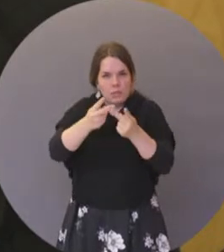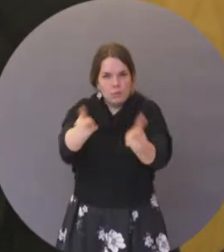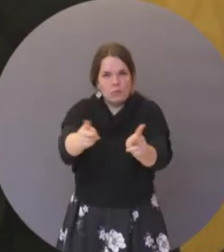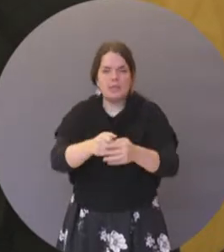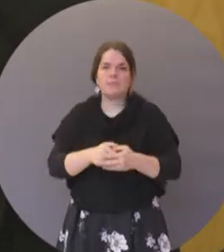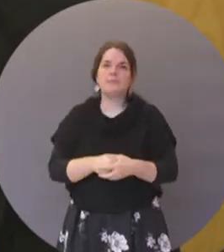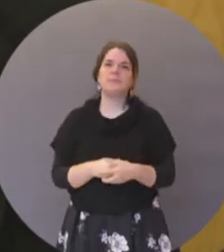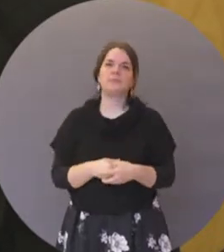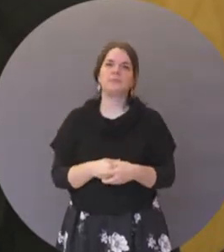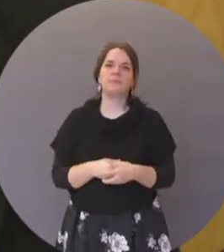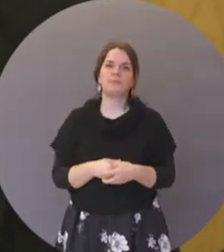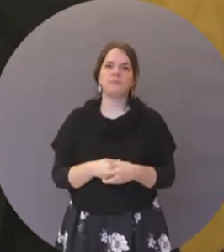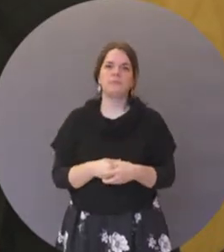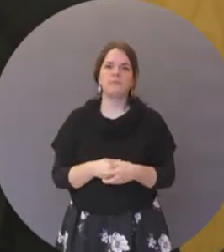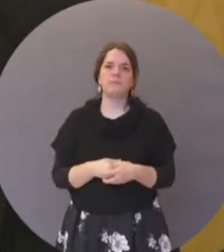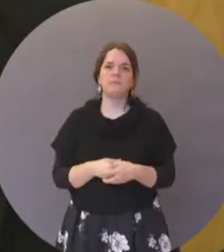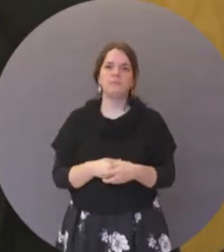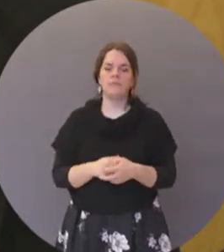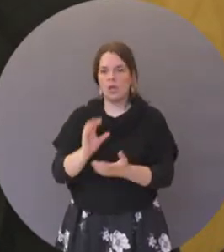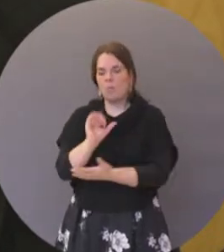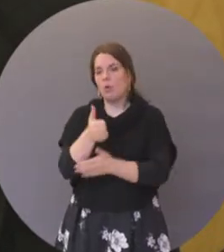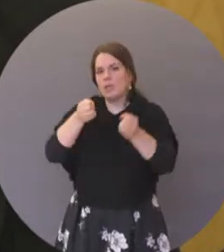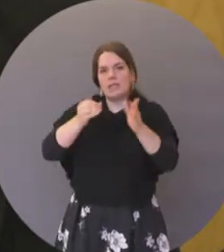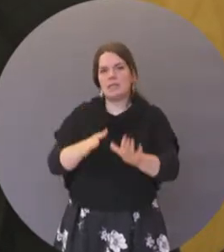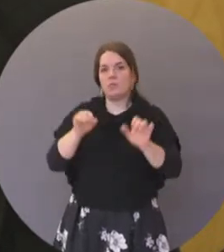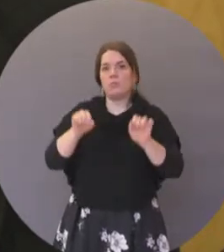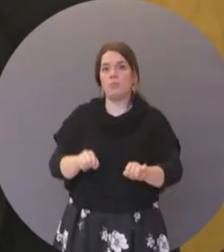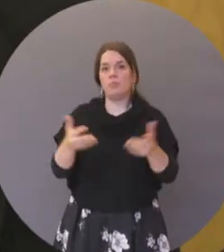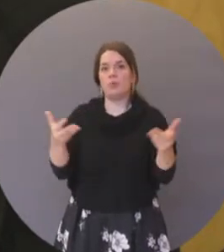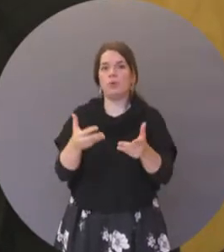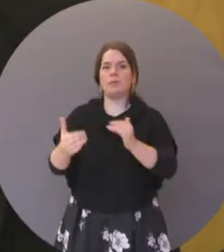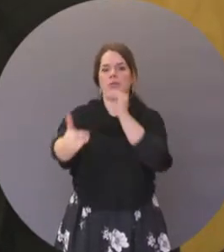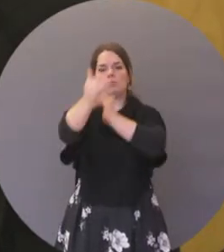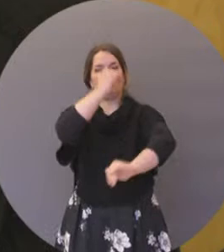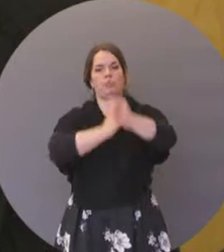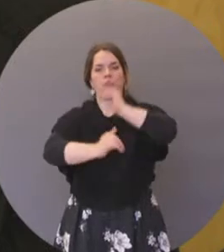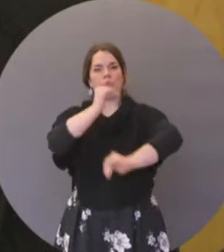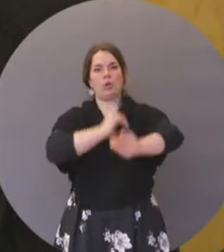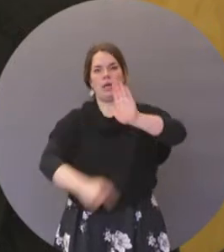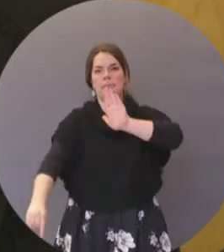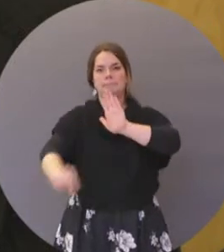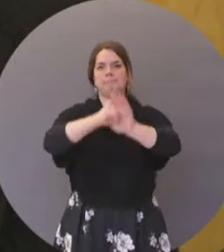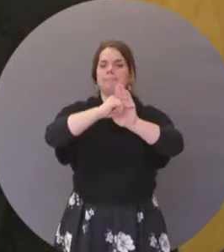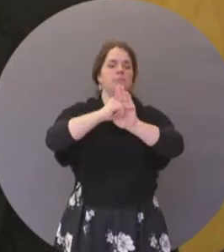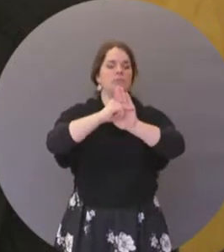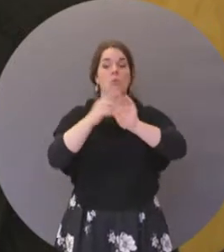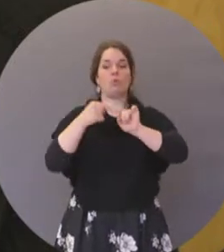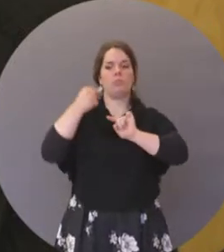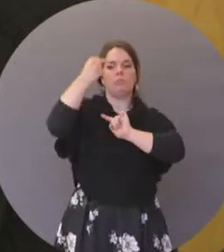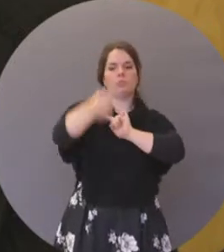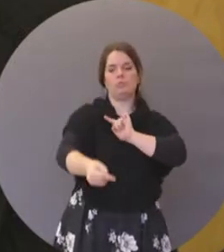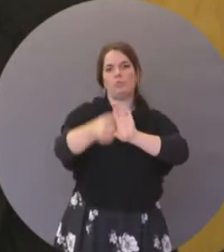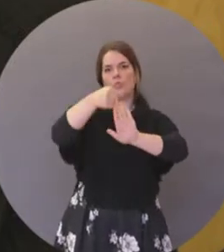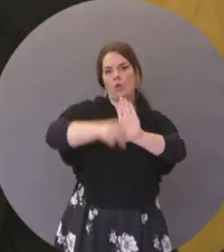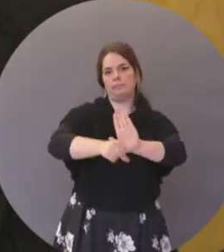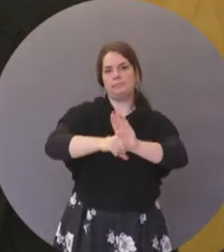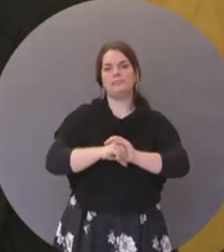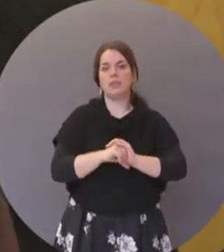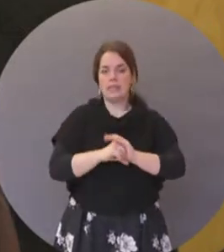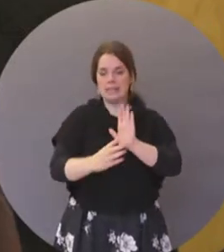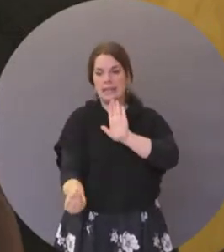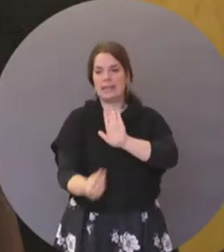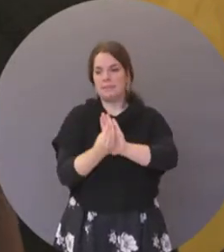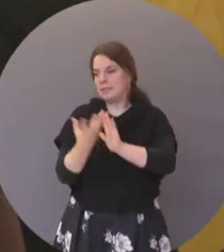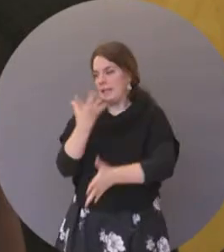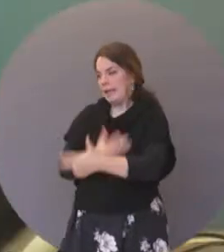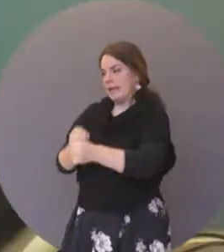première décision très concrète en mettant à l'ordre du jour j'insiste de notre prochaine séance la création d'un tel dispositif je vous